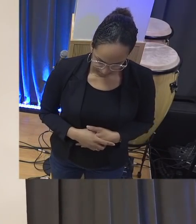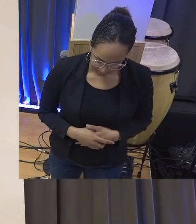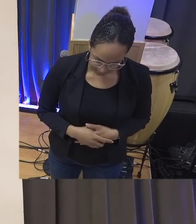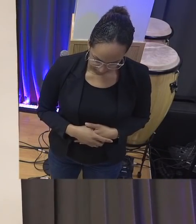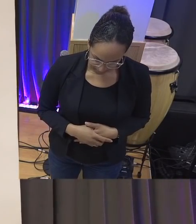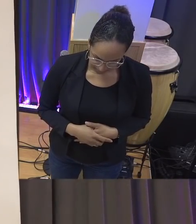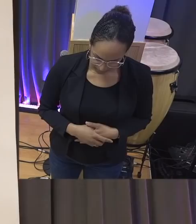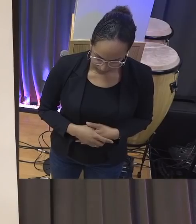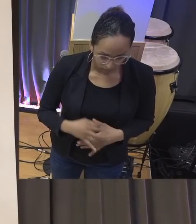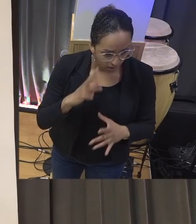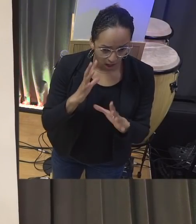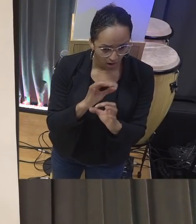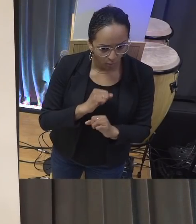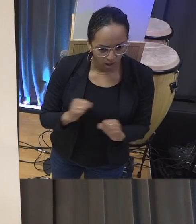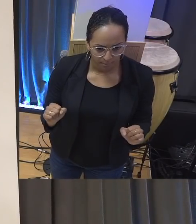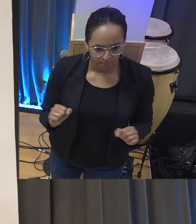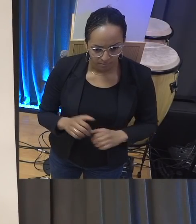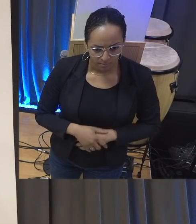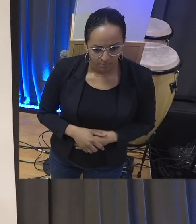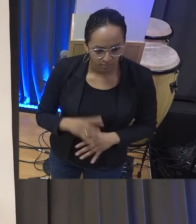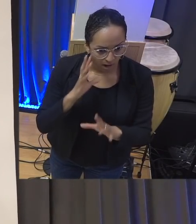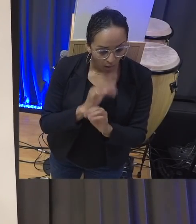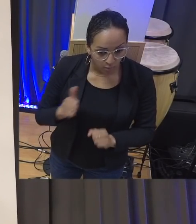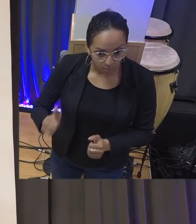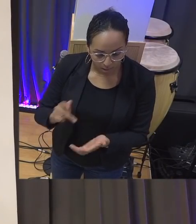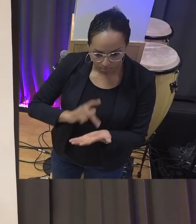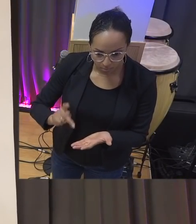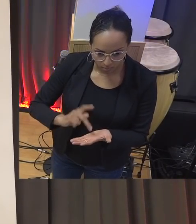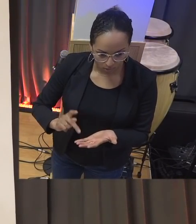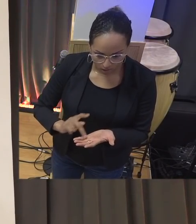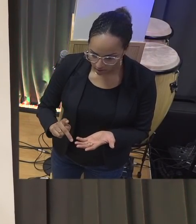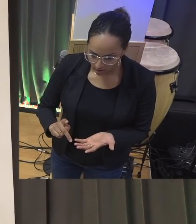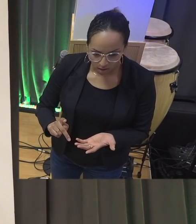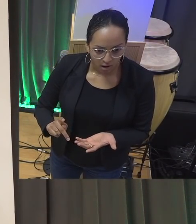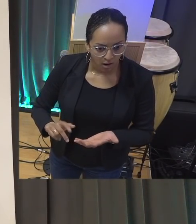C'est extraordinaire de voir l'ouverture de l'apôtre Paul aussi en direction